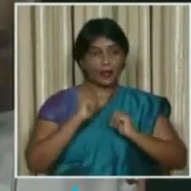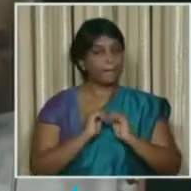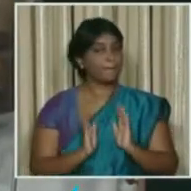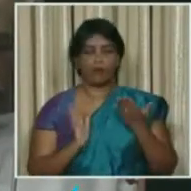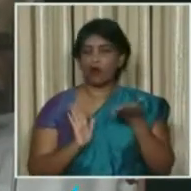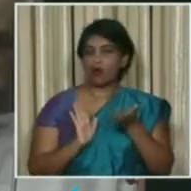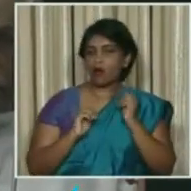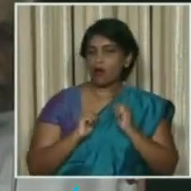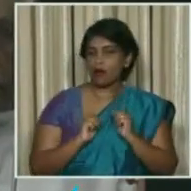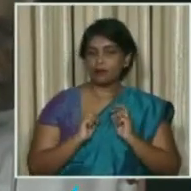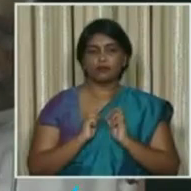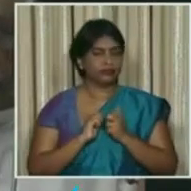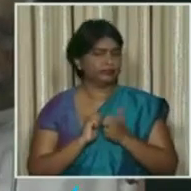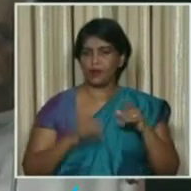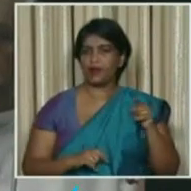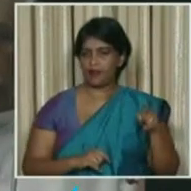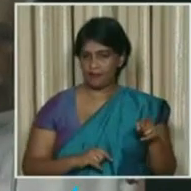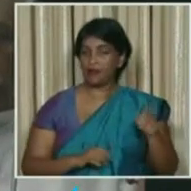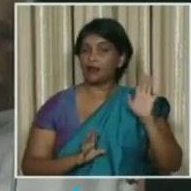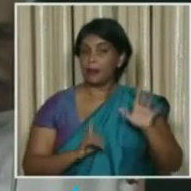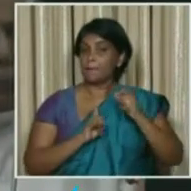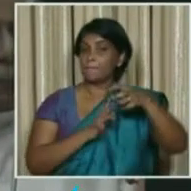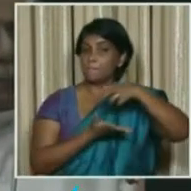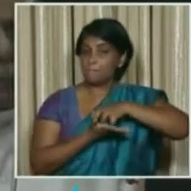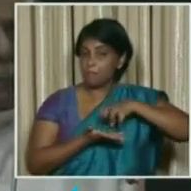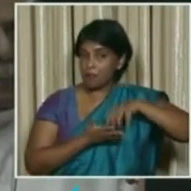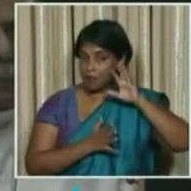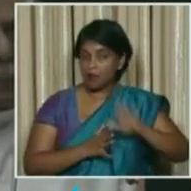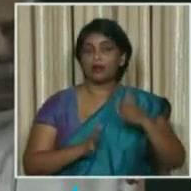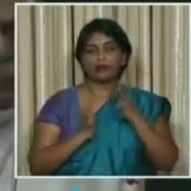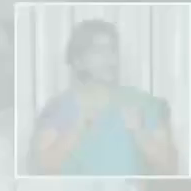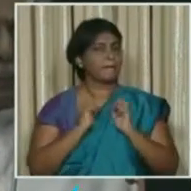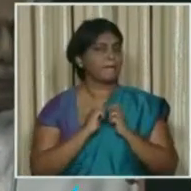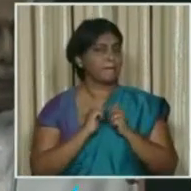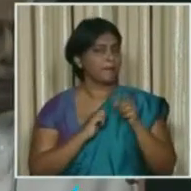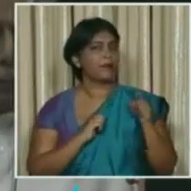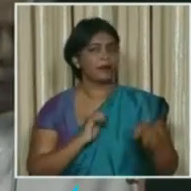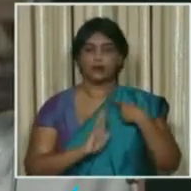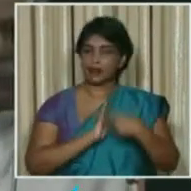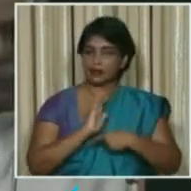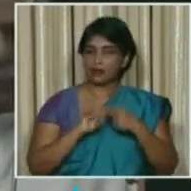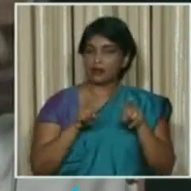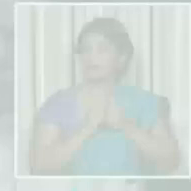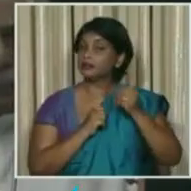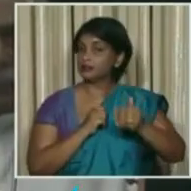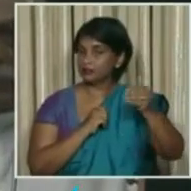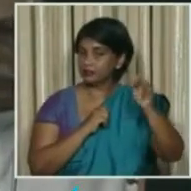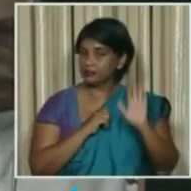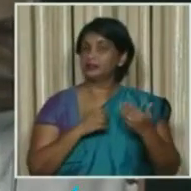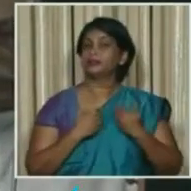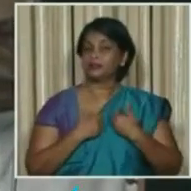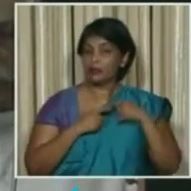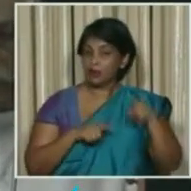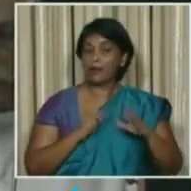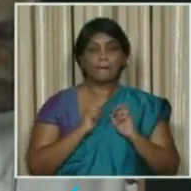ආකාරයේ පිළිබඳ ගැටලු ගණනාවක් තියෙනවා. පළාත් සභා පිළිබඳවත් ගැටලු ගණනාවක් තියෙනවා. රටක් හැටියට ඉදිරියට යන්න නම් අපි මේ